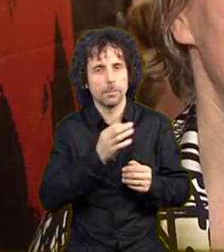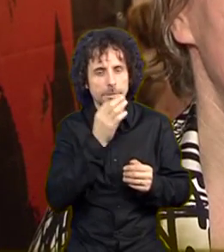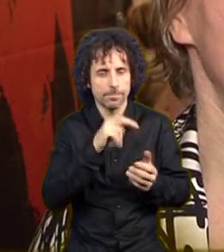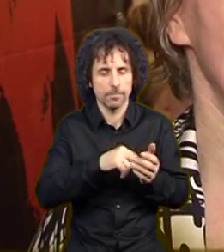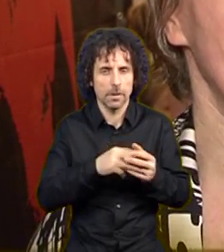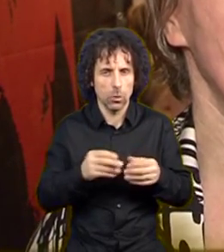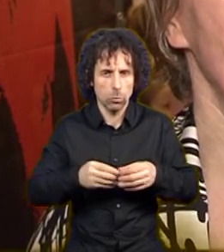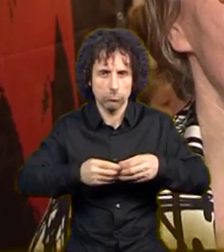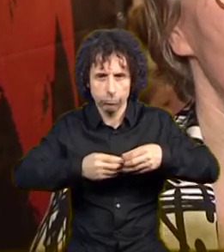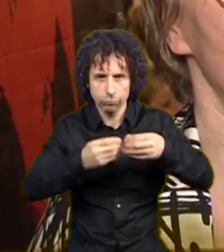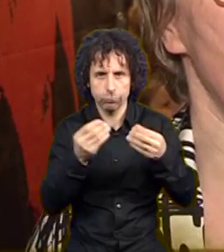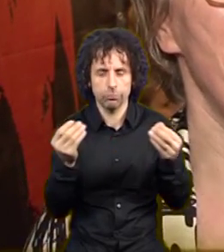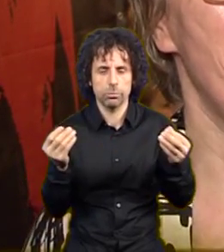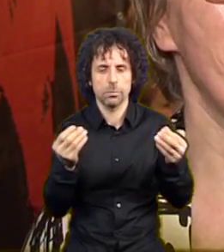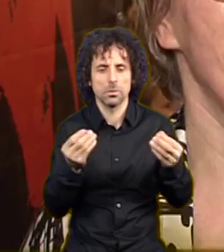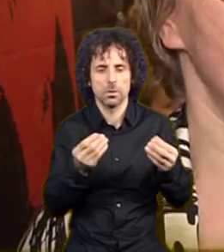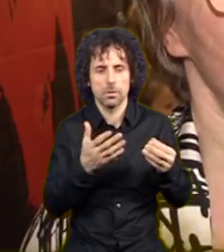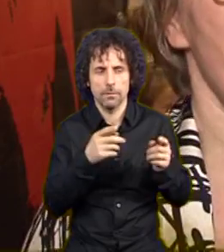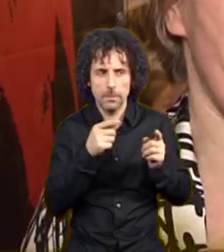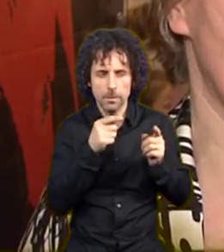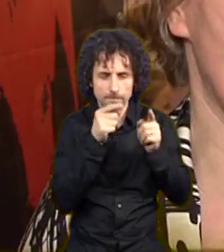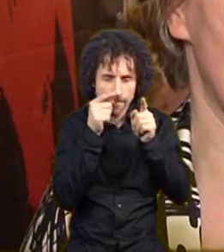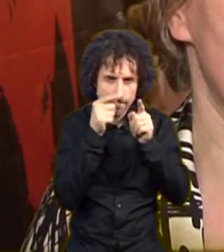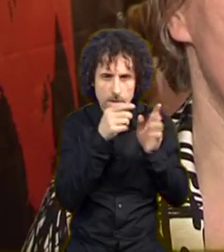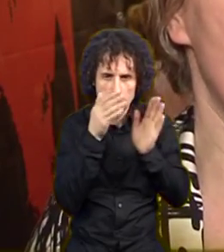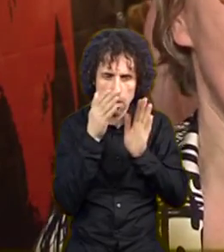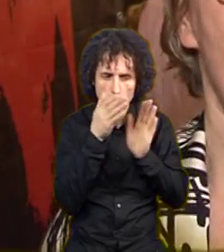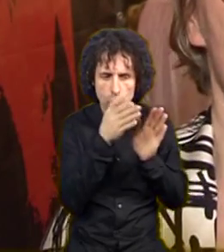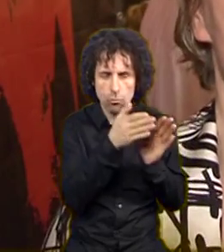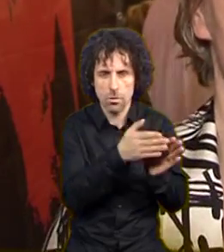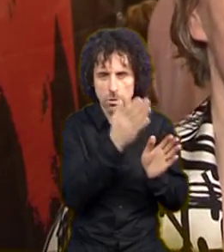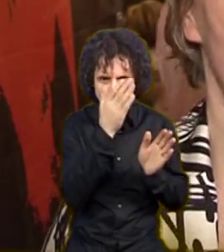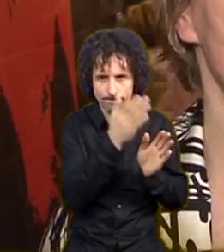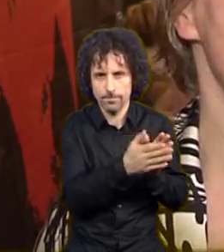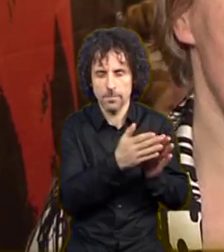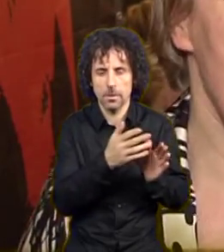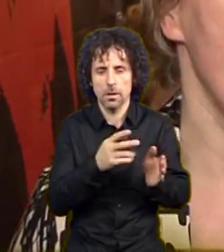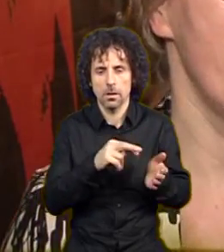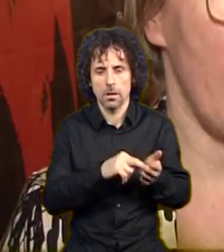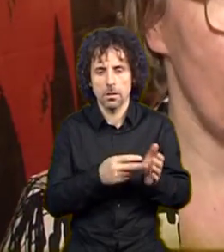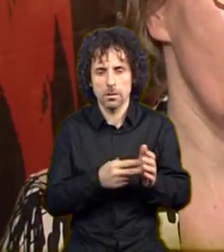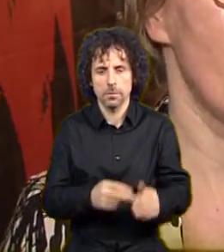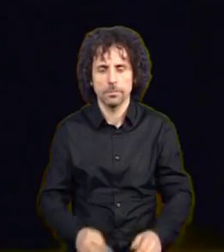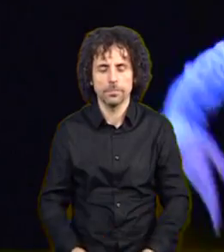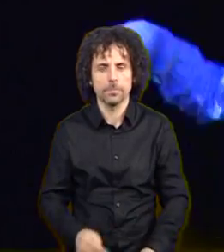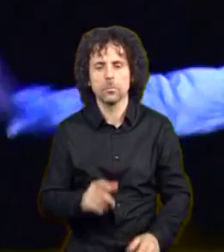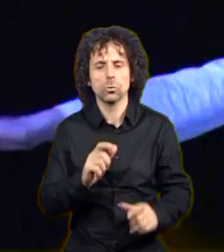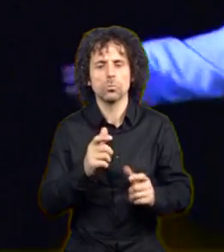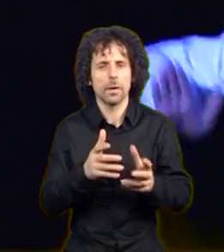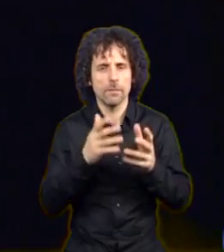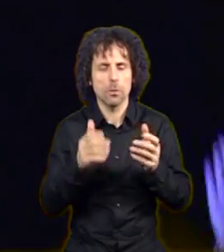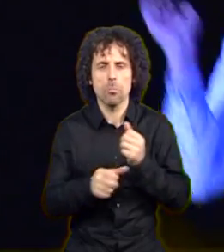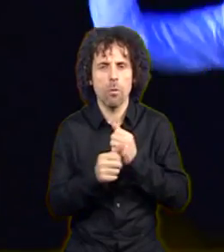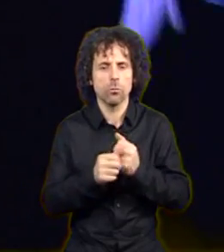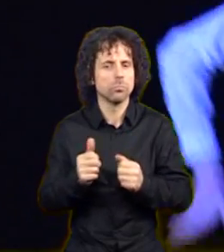za to, żeby one się rozwijały bardziej w innym troszkę kierunku, niż ogólnie przyjęty w stańcu ulicznym. A